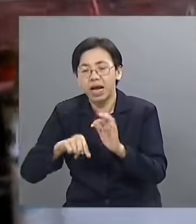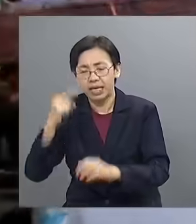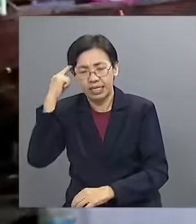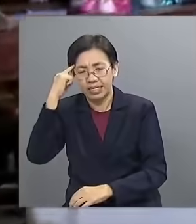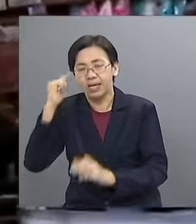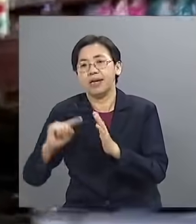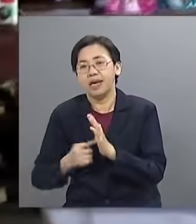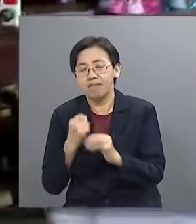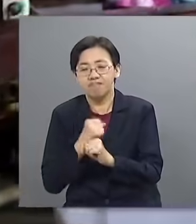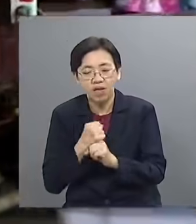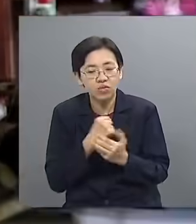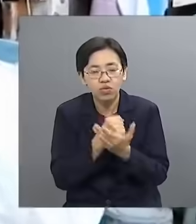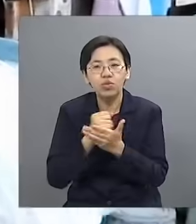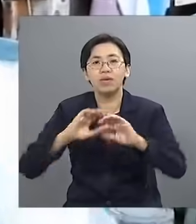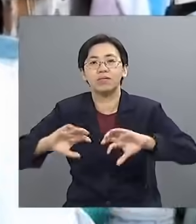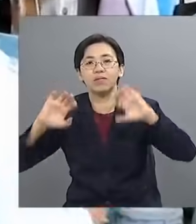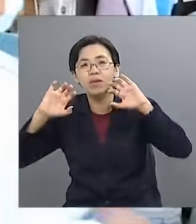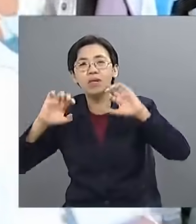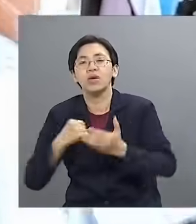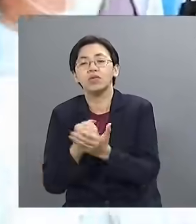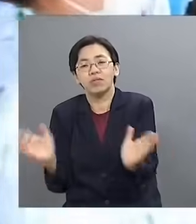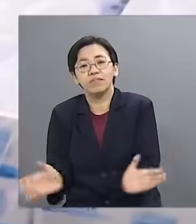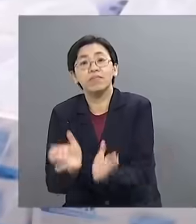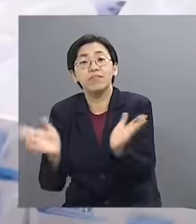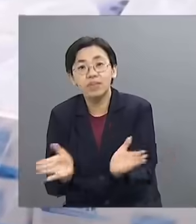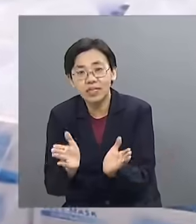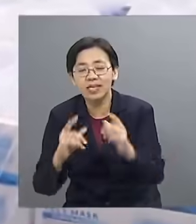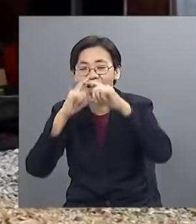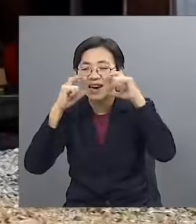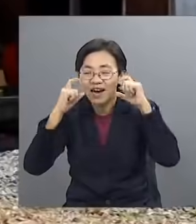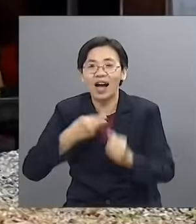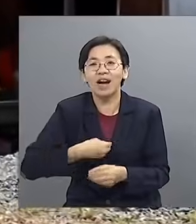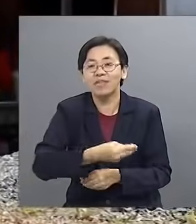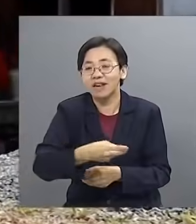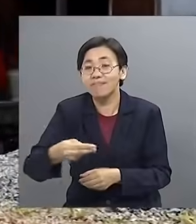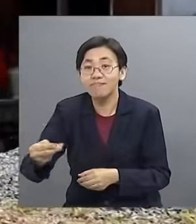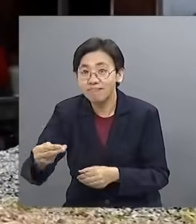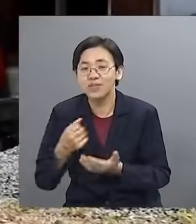งานสนับสนุนเสริมกำลังเข้าไปทีทางภาครัฐนะฮะ